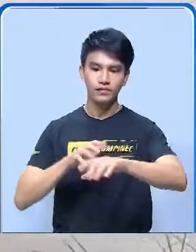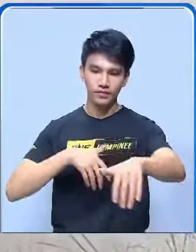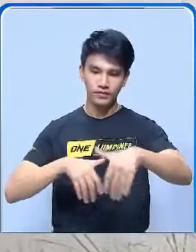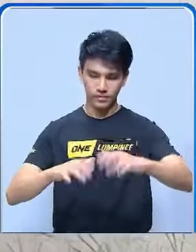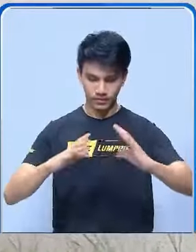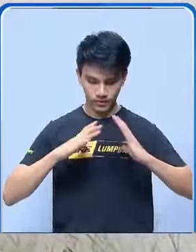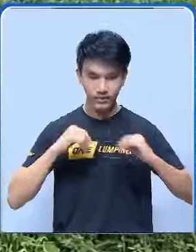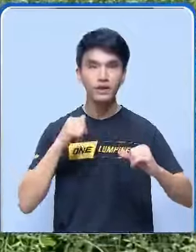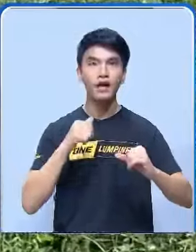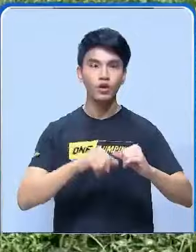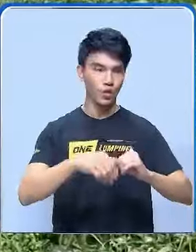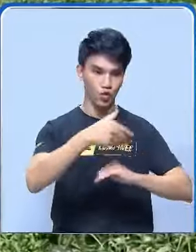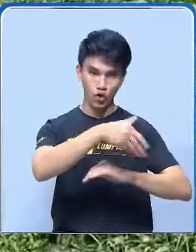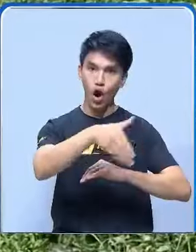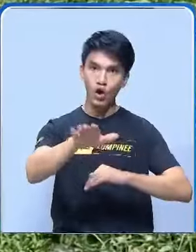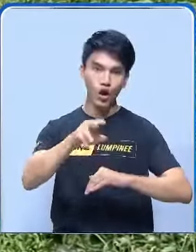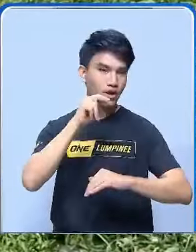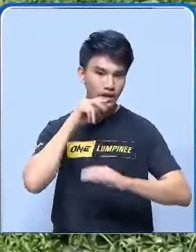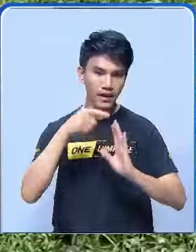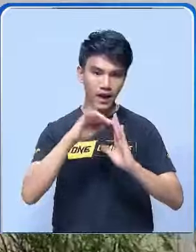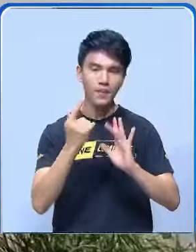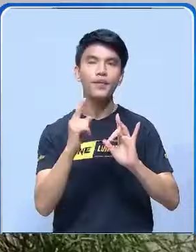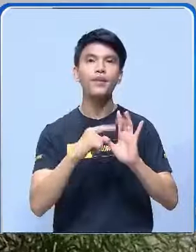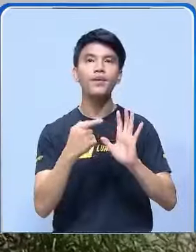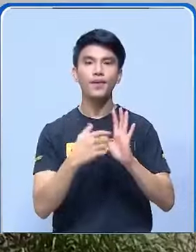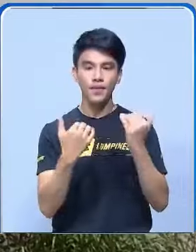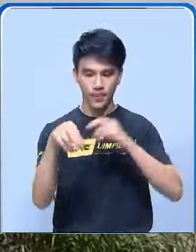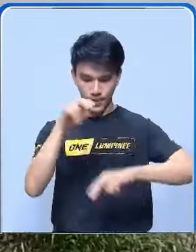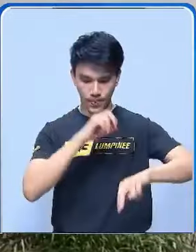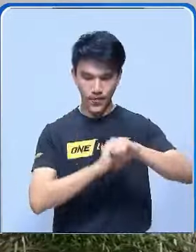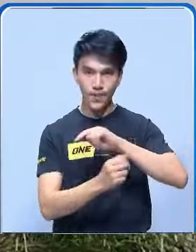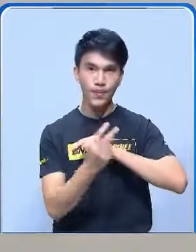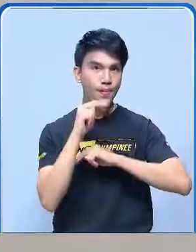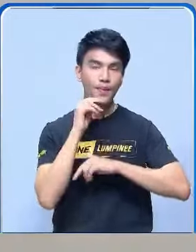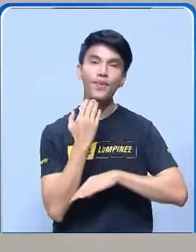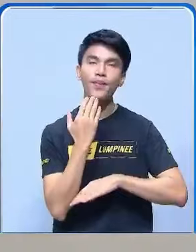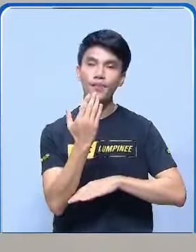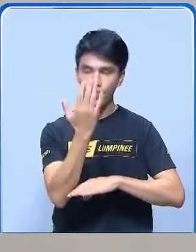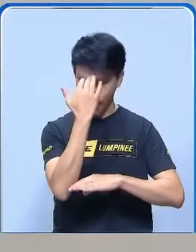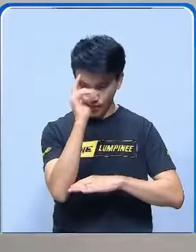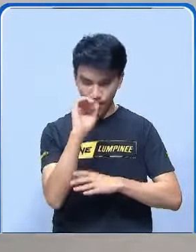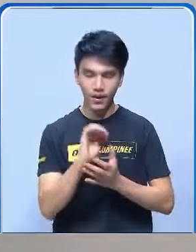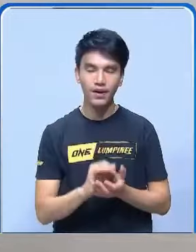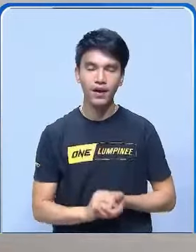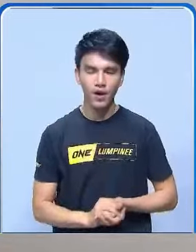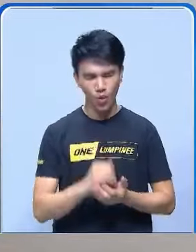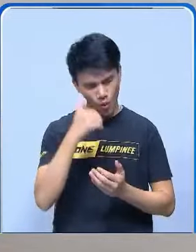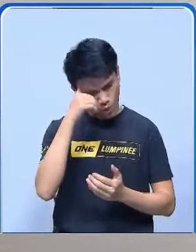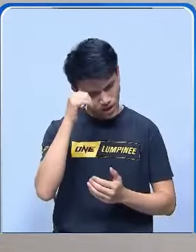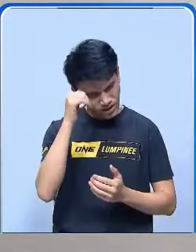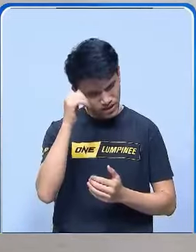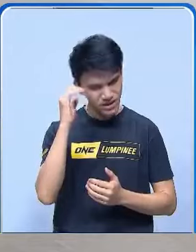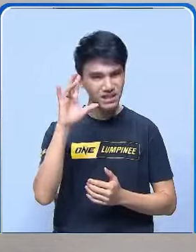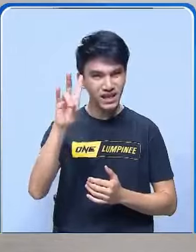ยอยู่นอกคันกั้นน้ำแม่น้ำเจ้าพระยาให้ติดตามสถานการณ์น้ำอย่างใกล้ชิดเนื่องจากใน 1-7 วันข้างหน้าจ